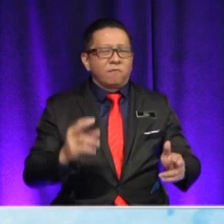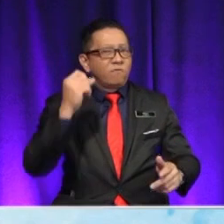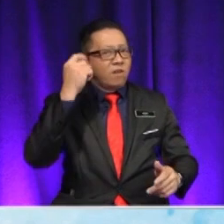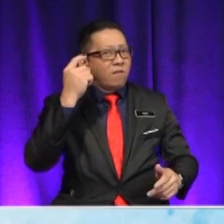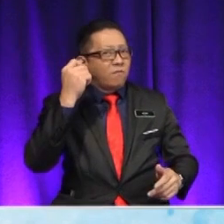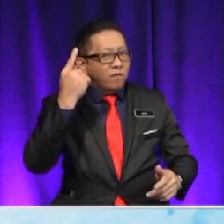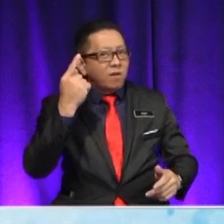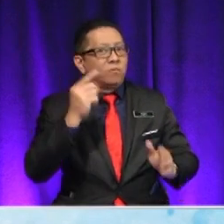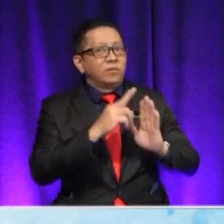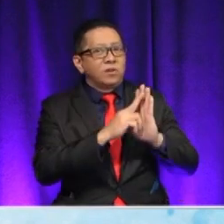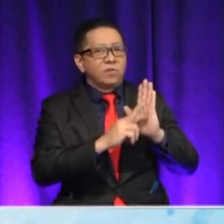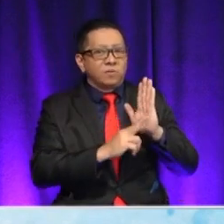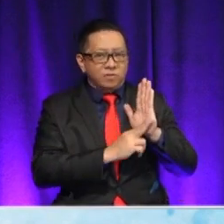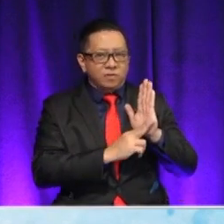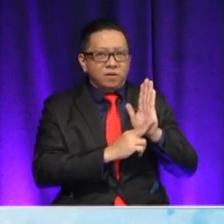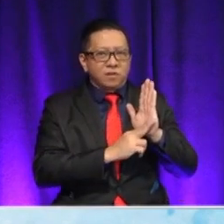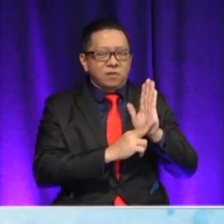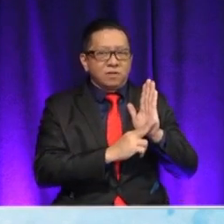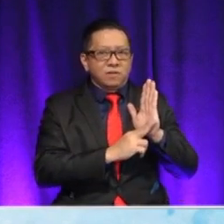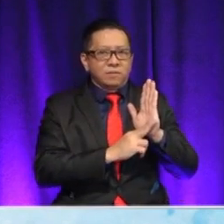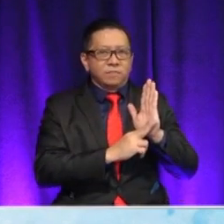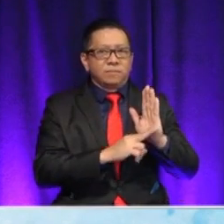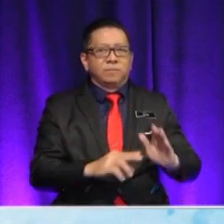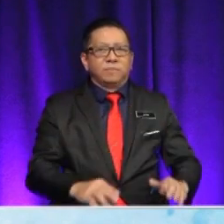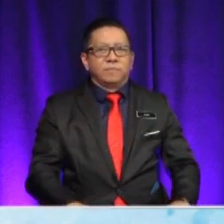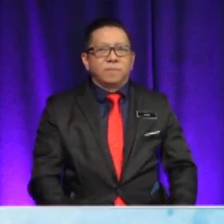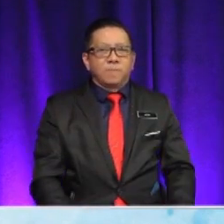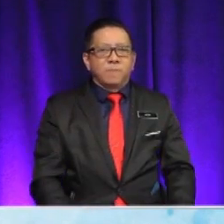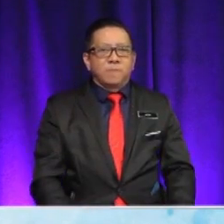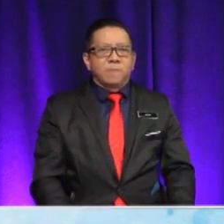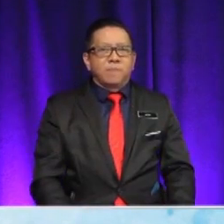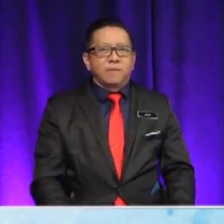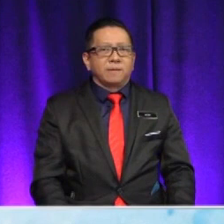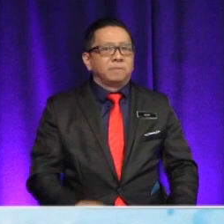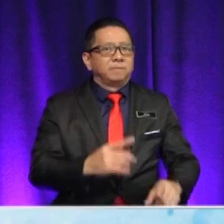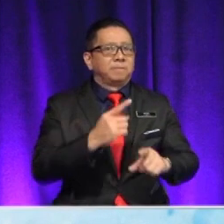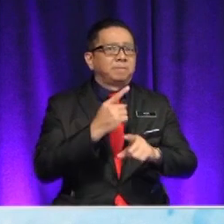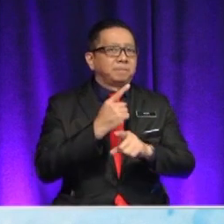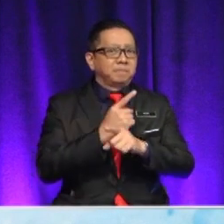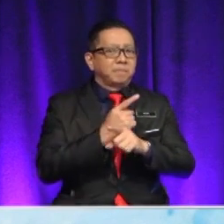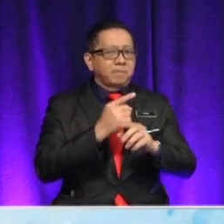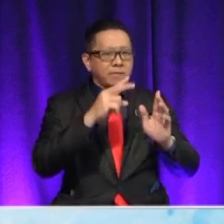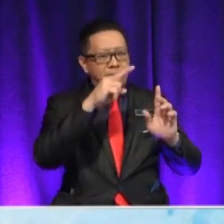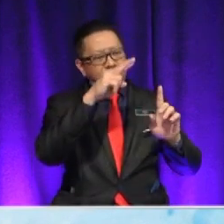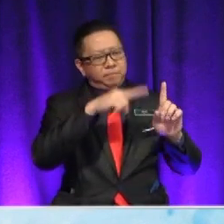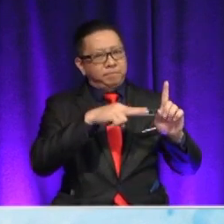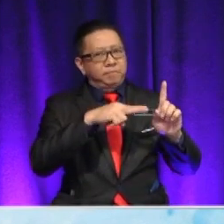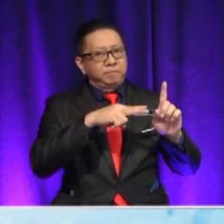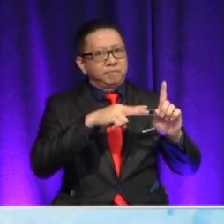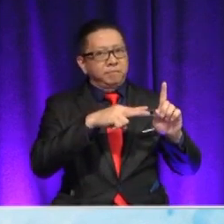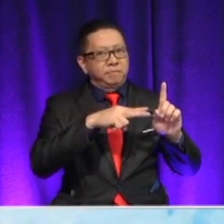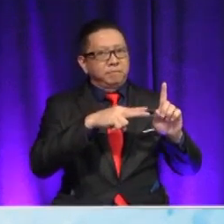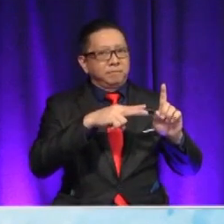undang-undang yang dijalankan di negara kita. Okey, terima kasih Akila. Okey, jadi kita lihat dekat situ seperti mana